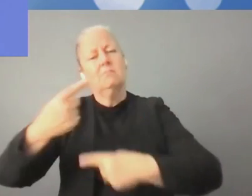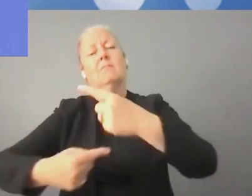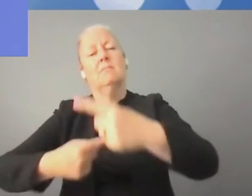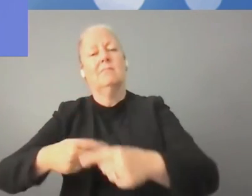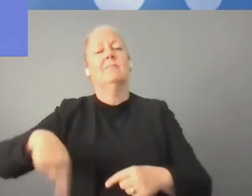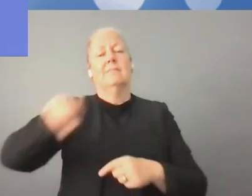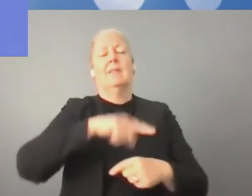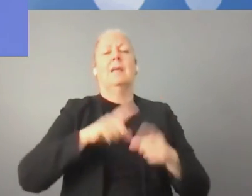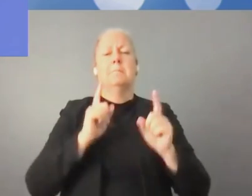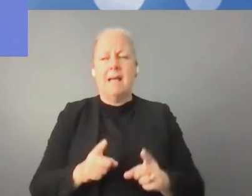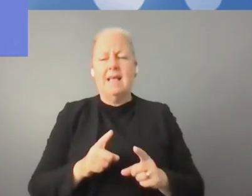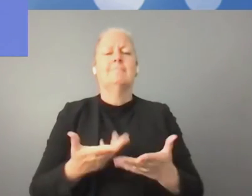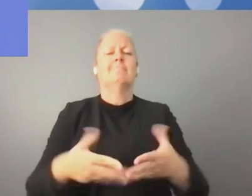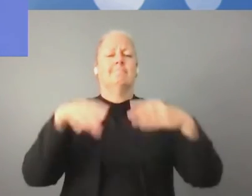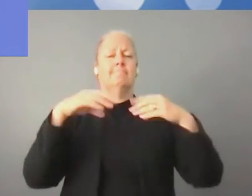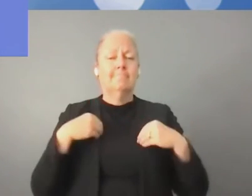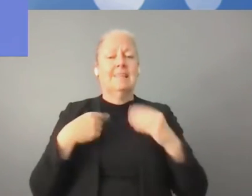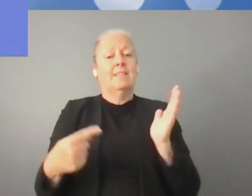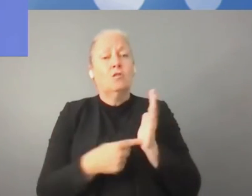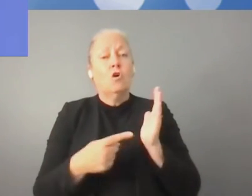дамы и господа. Скажу еще одно.